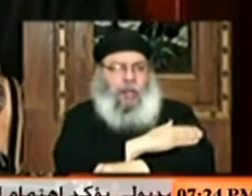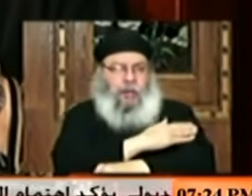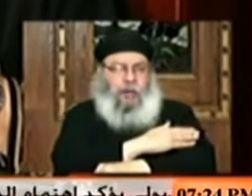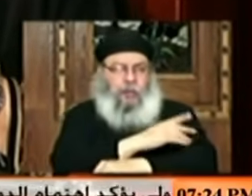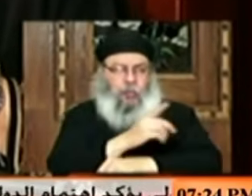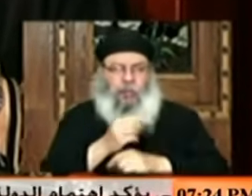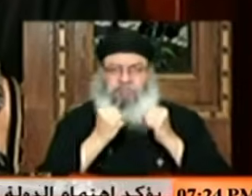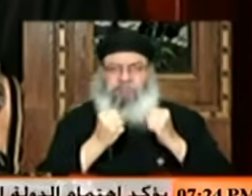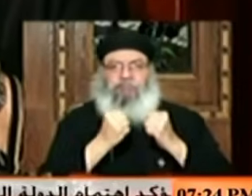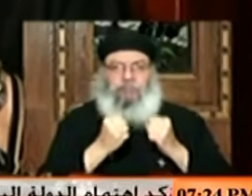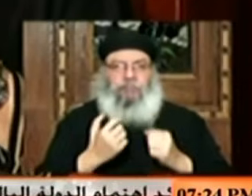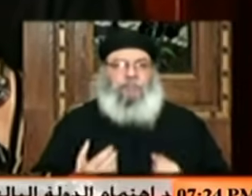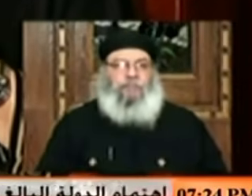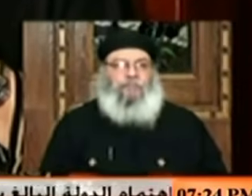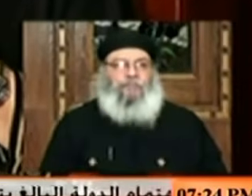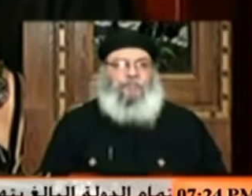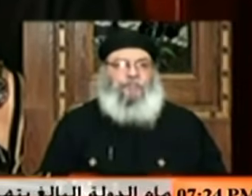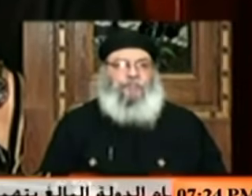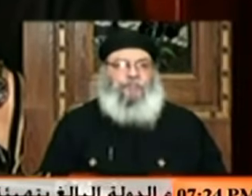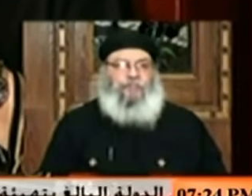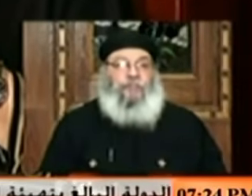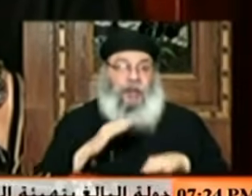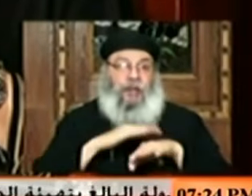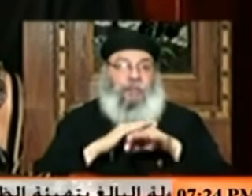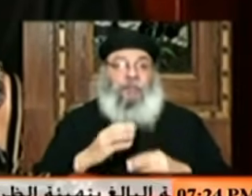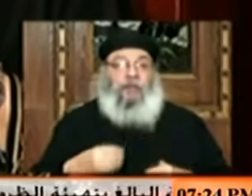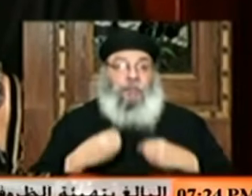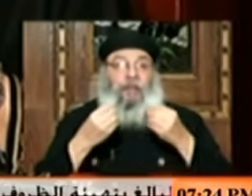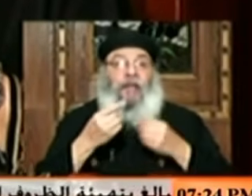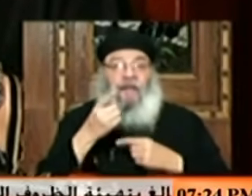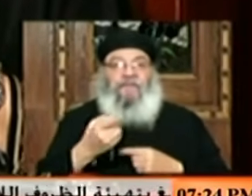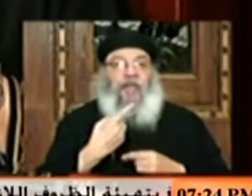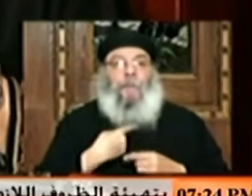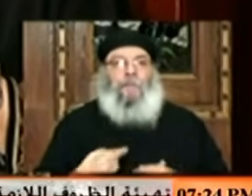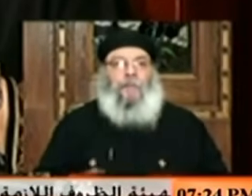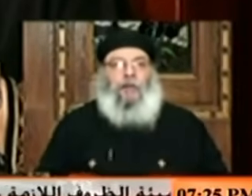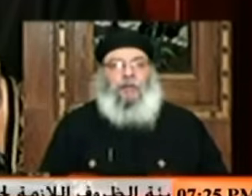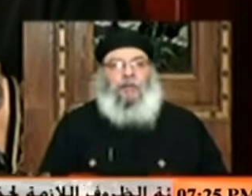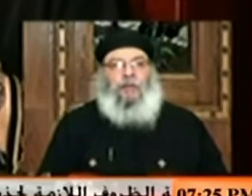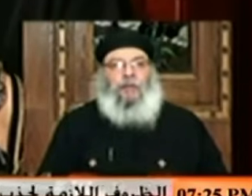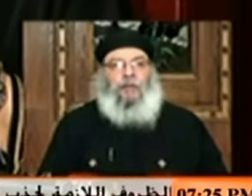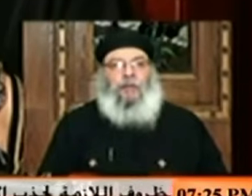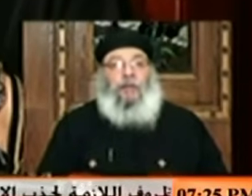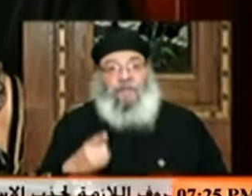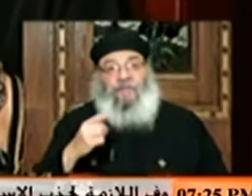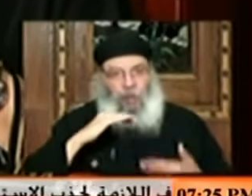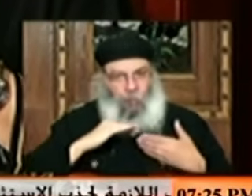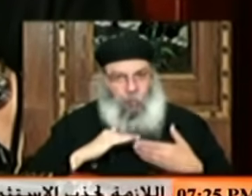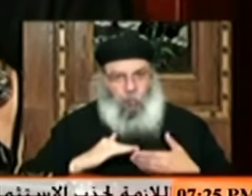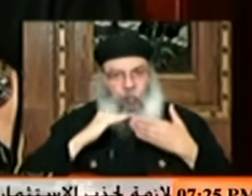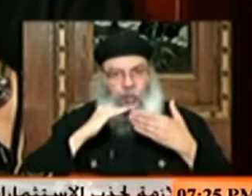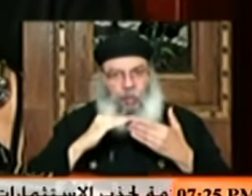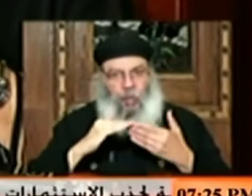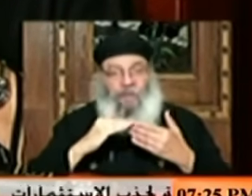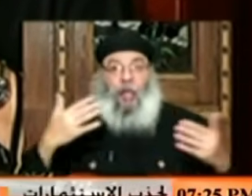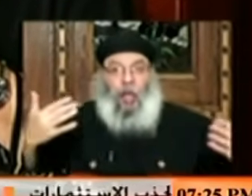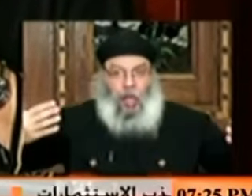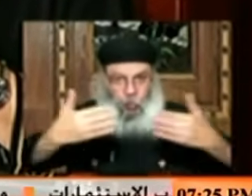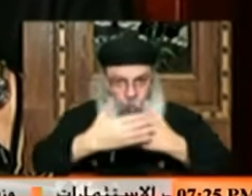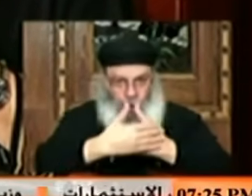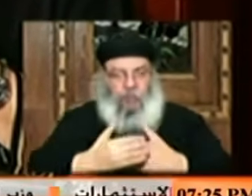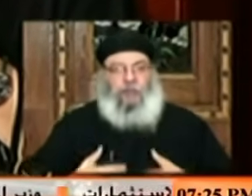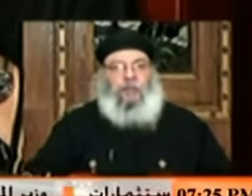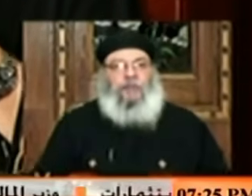جافه هل الخدمه اللي بتقدمها دي فيها محبه فيها رعايه فيها